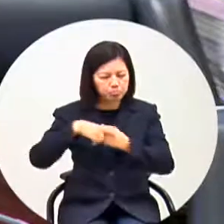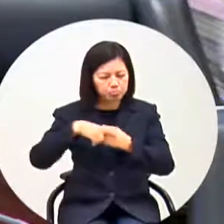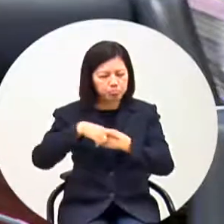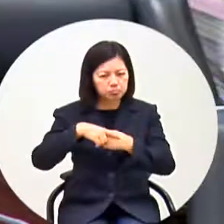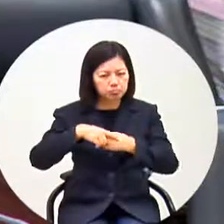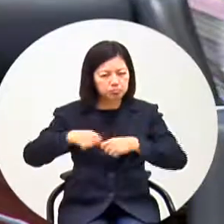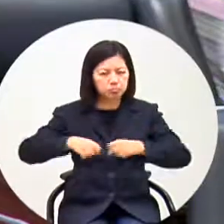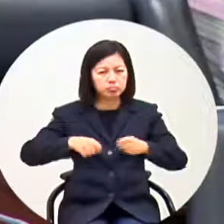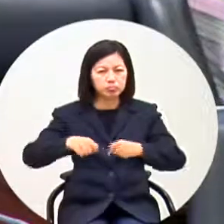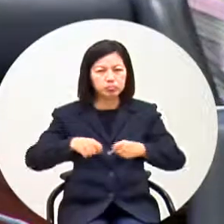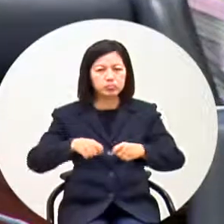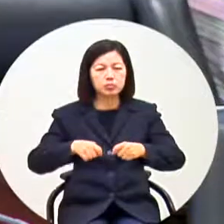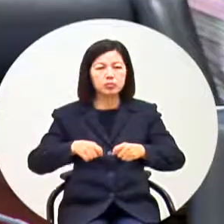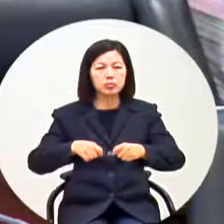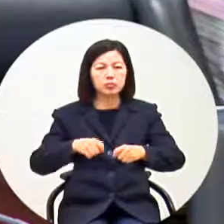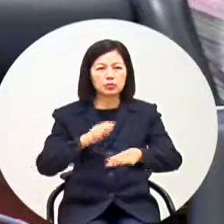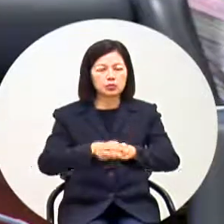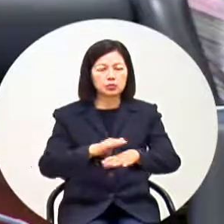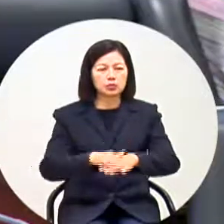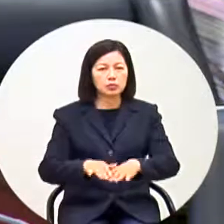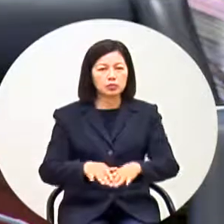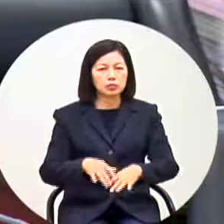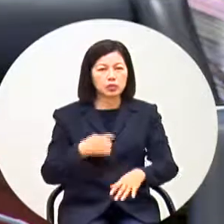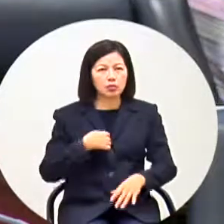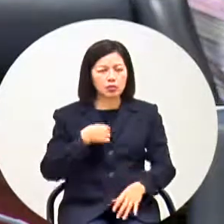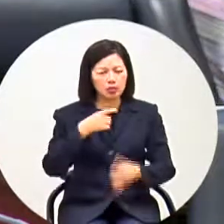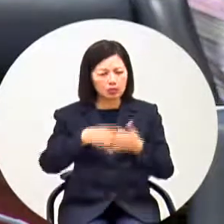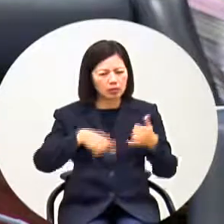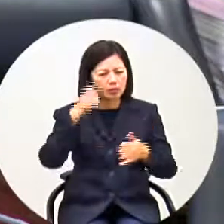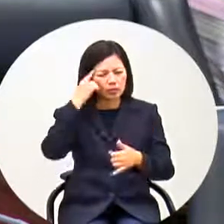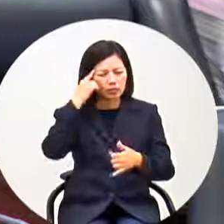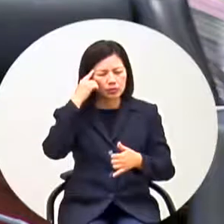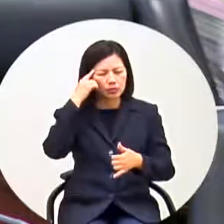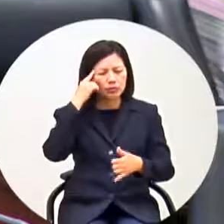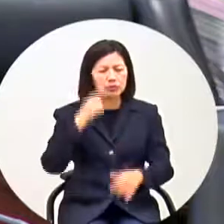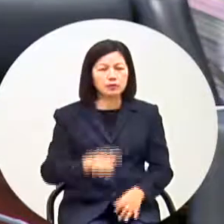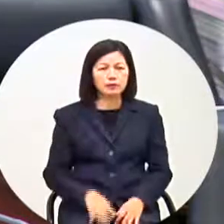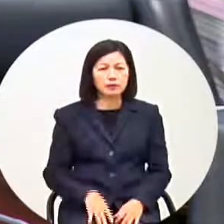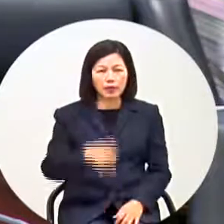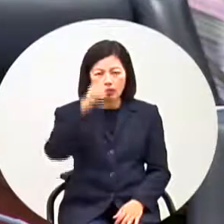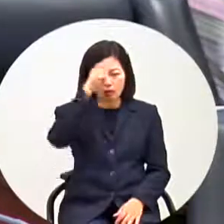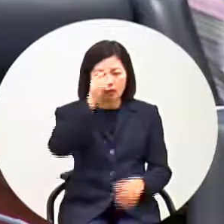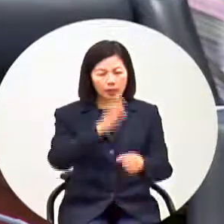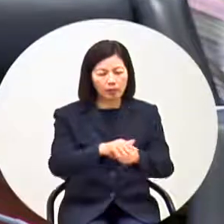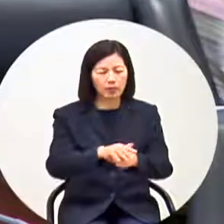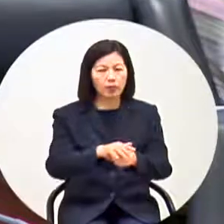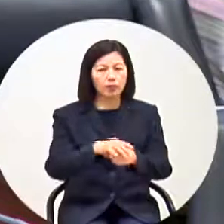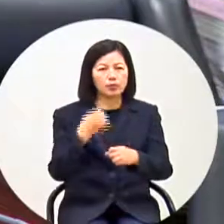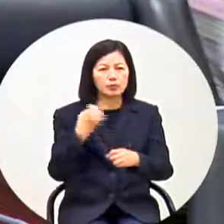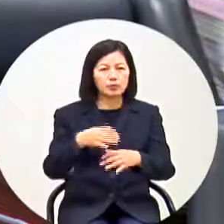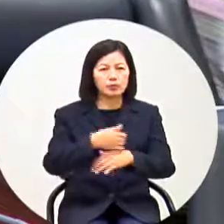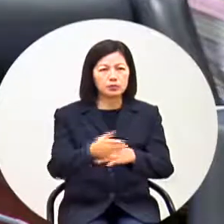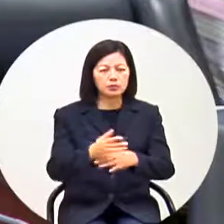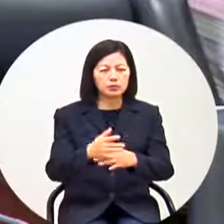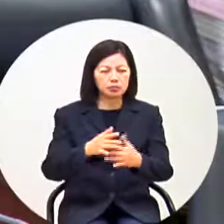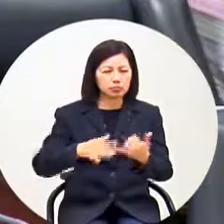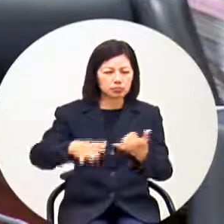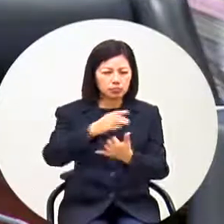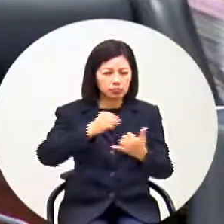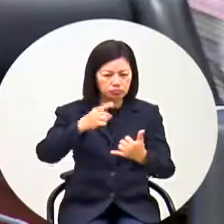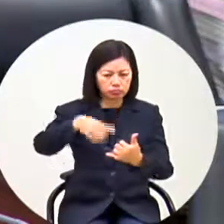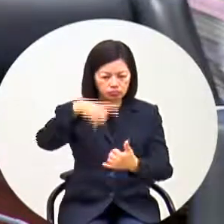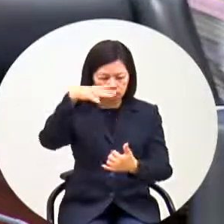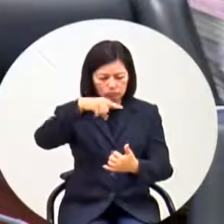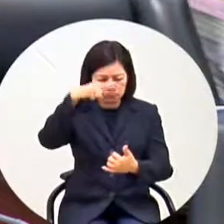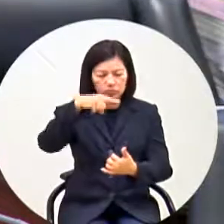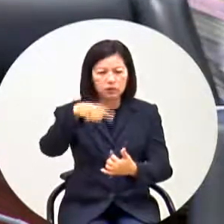本席觉得说黄埔新村哦是全台第一座的眷村啊，非常具有历史意